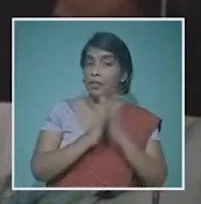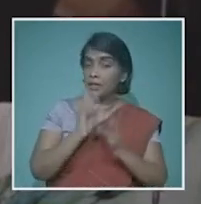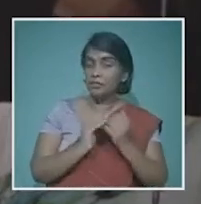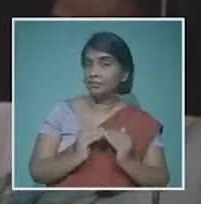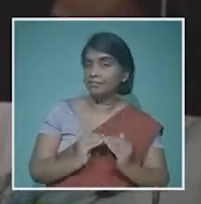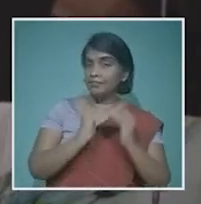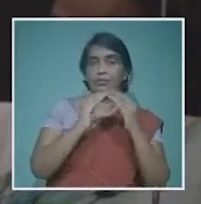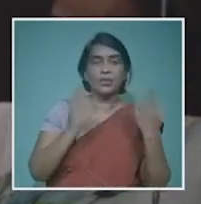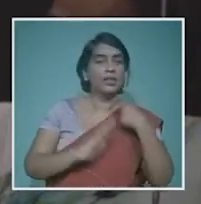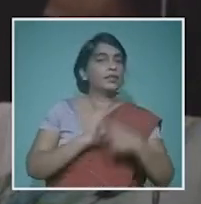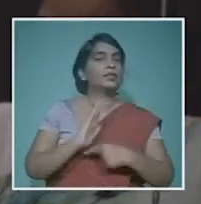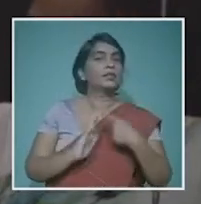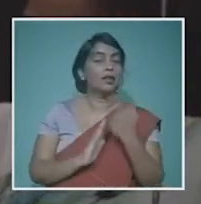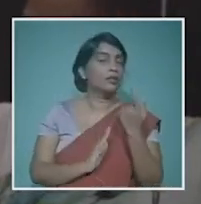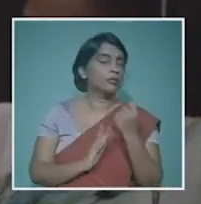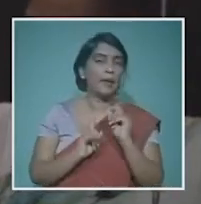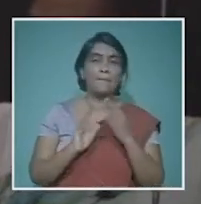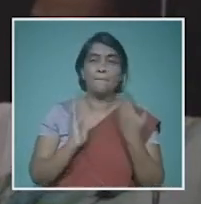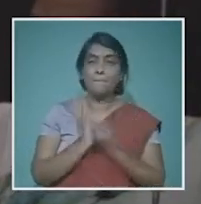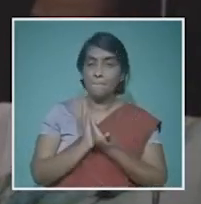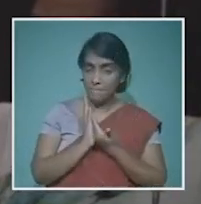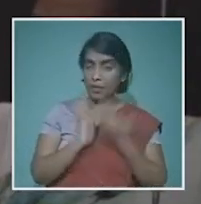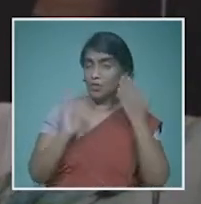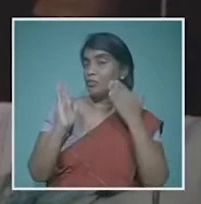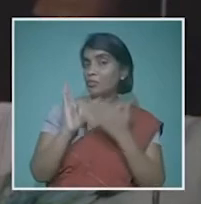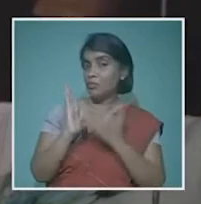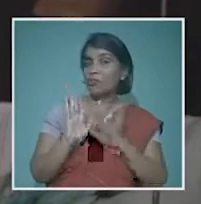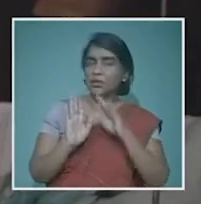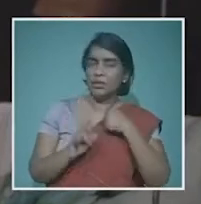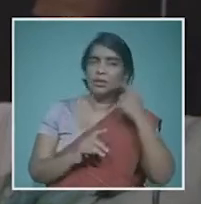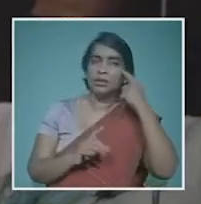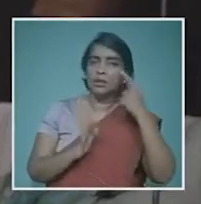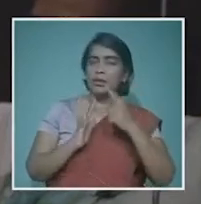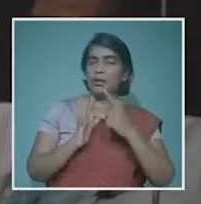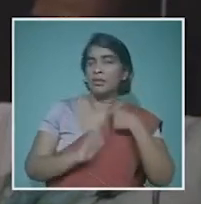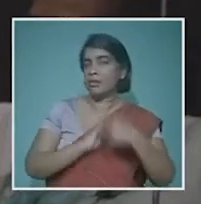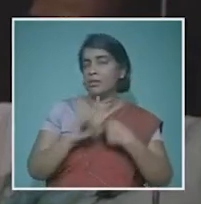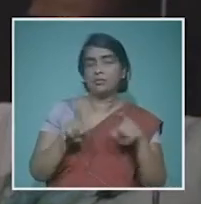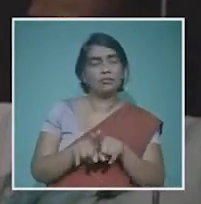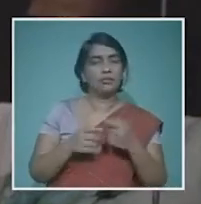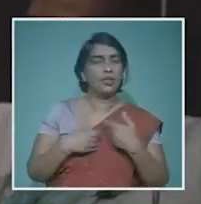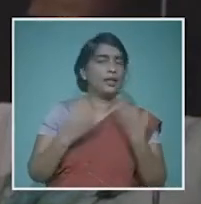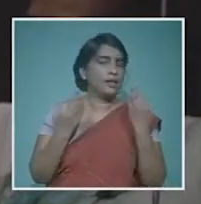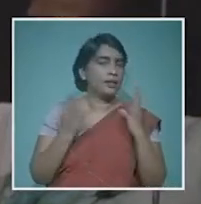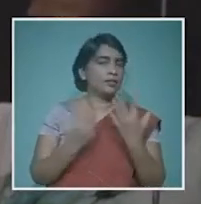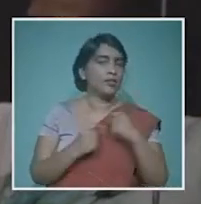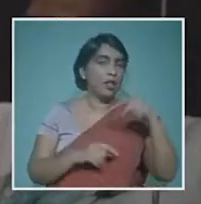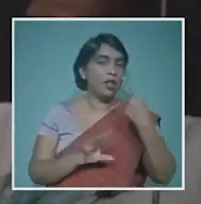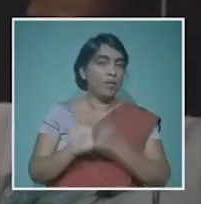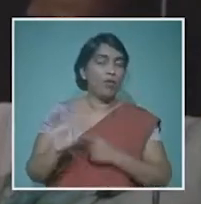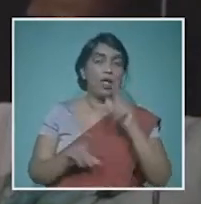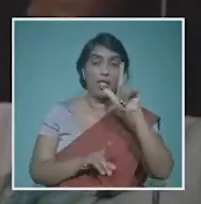නැත්නම් ශ්‍රී ලංකාවේ ආර්ථික ප්‍රතිපත්තිය වෙනුවෙන් හිටගන්න මම හිතනවා ජාතියක් හැටියට අපි නිදහස ලැබලා ලබන අවුරුද්දට